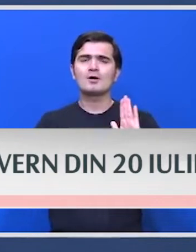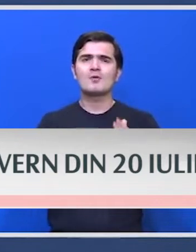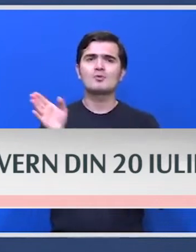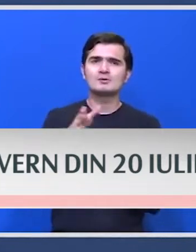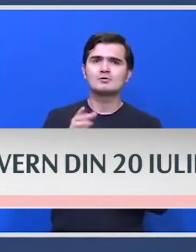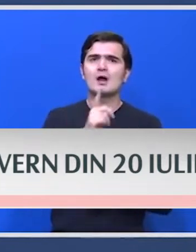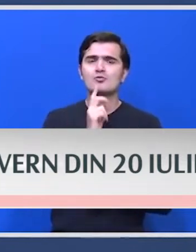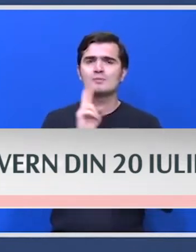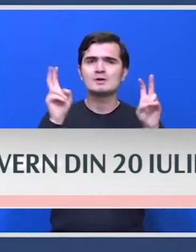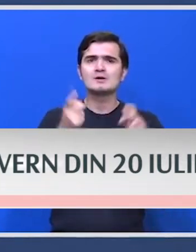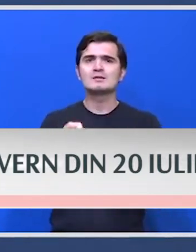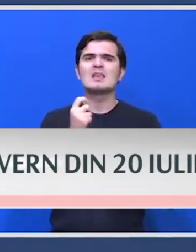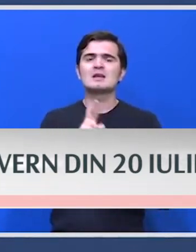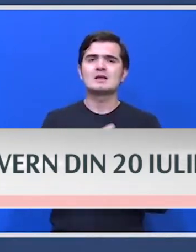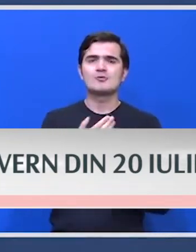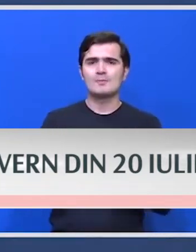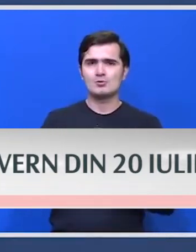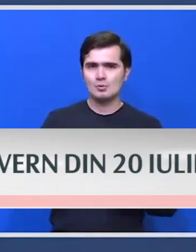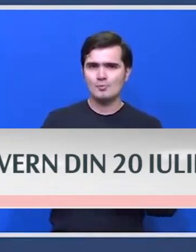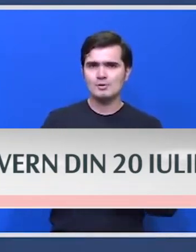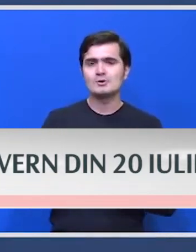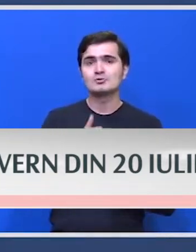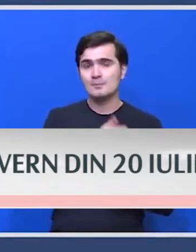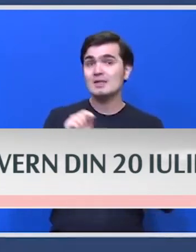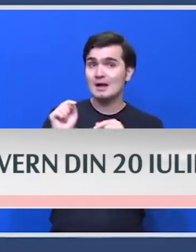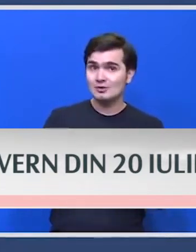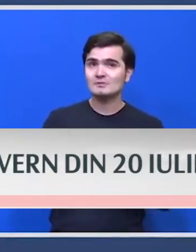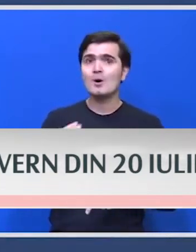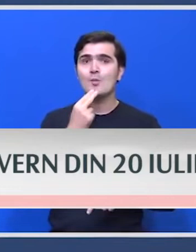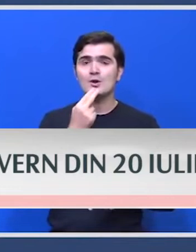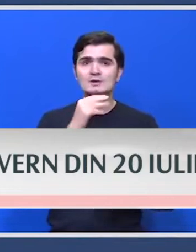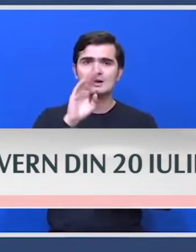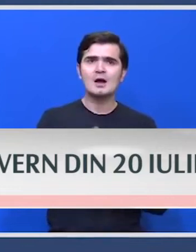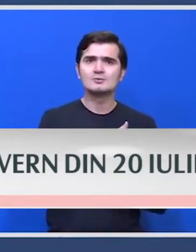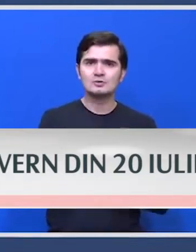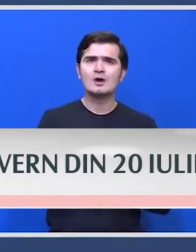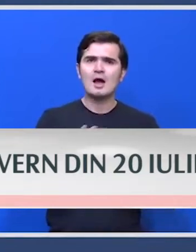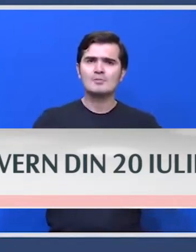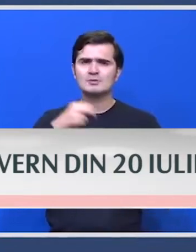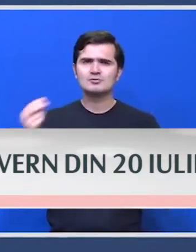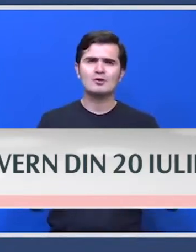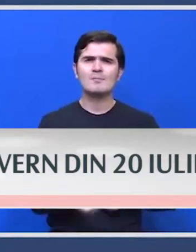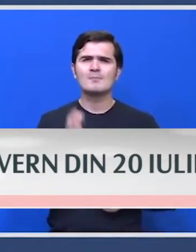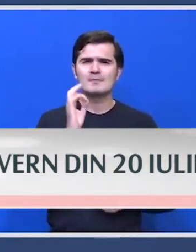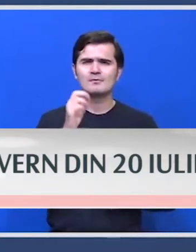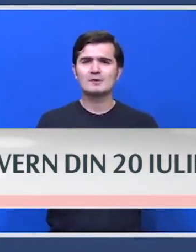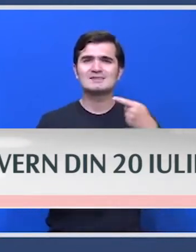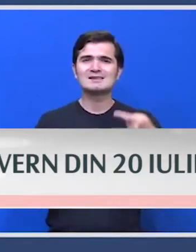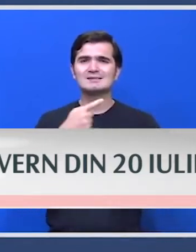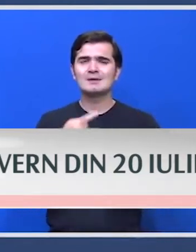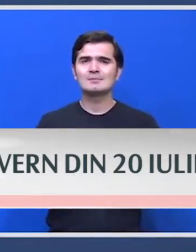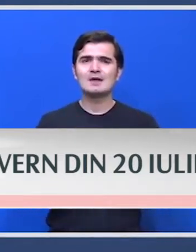Copii, prin intermediul căruia Poliția Națională a fost dotată cu cel mai performant sistem de criminalistică